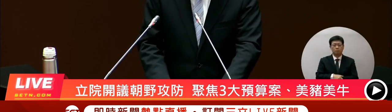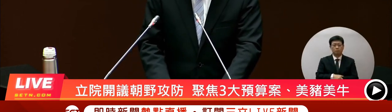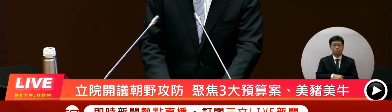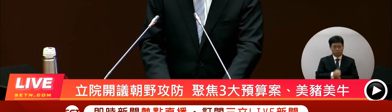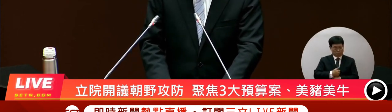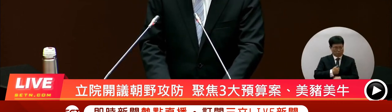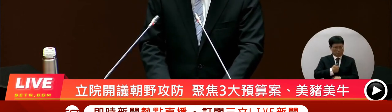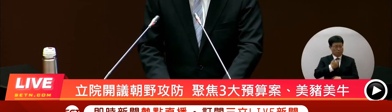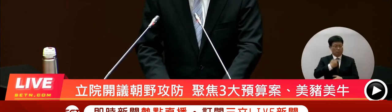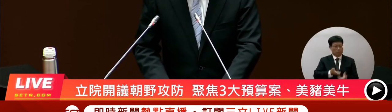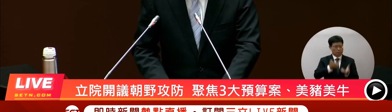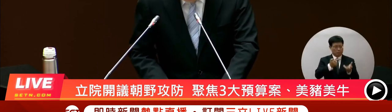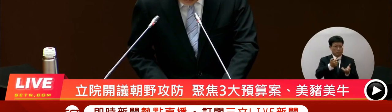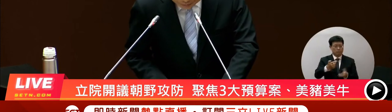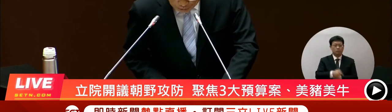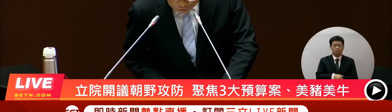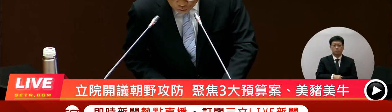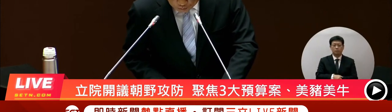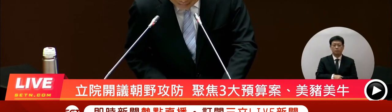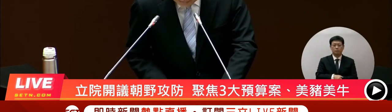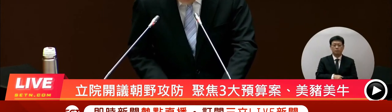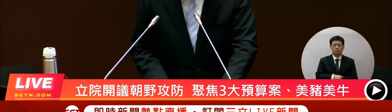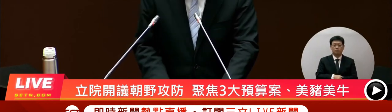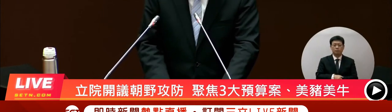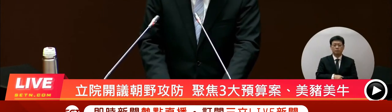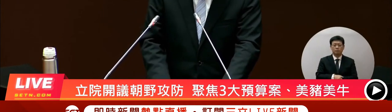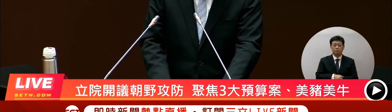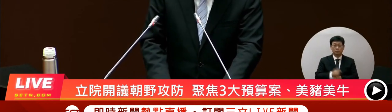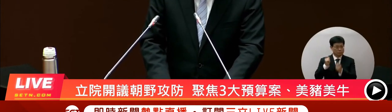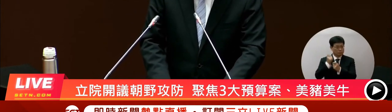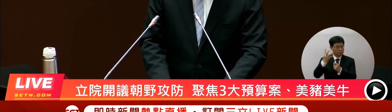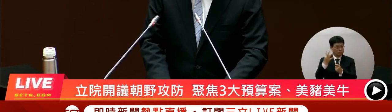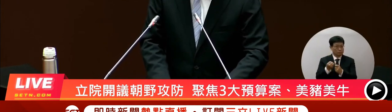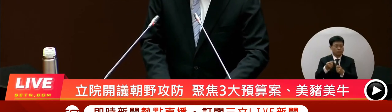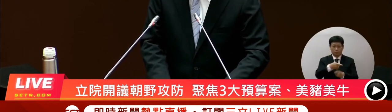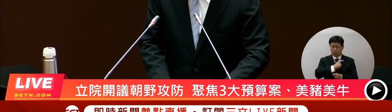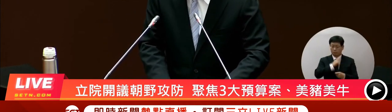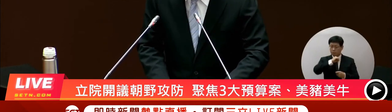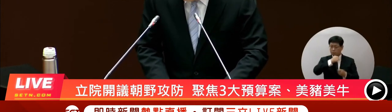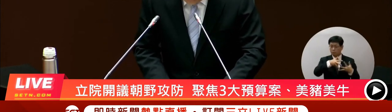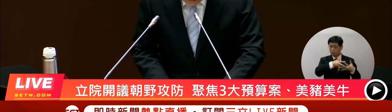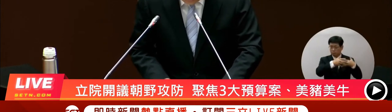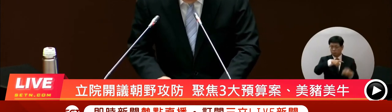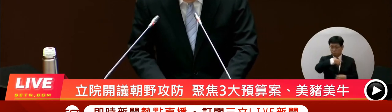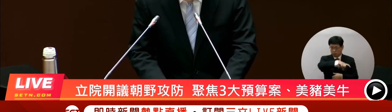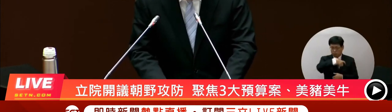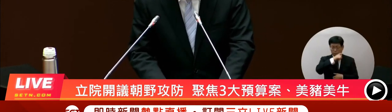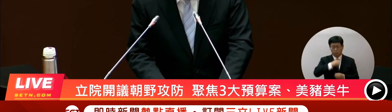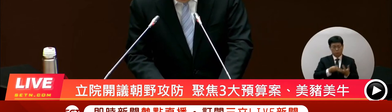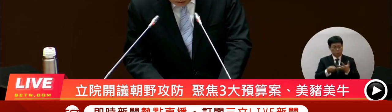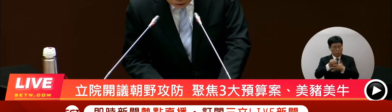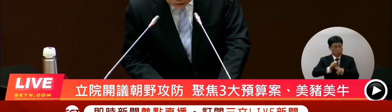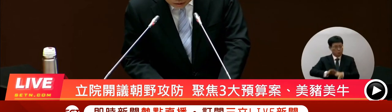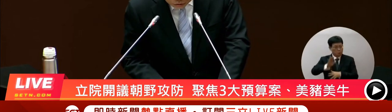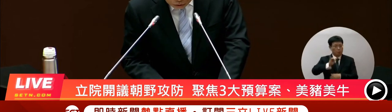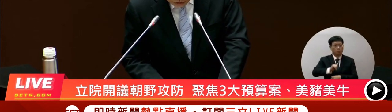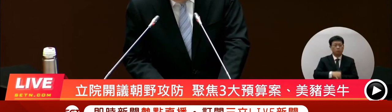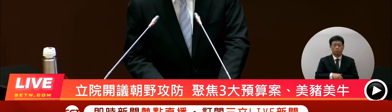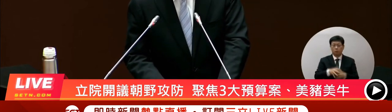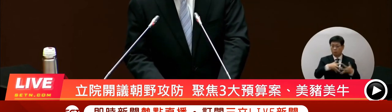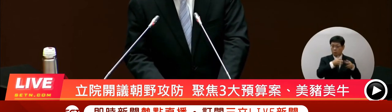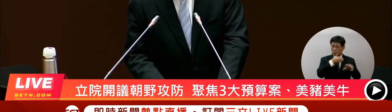相当相当重要的贸易伙伴。近年来，台美关系不断的升级，美国通